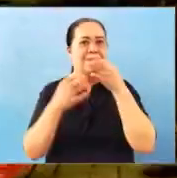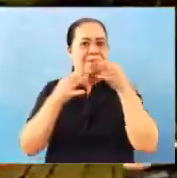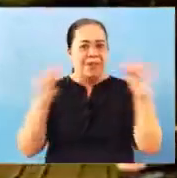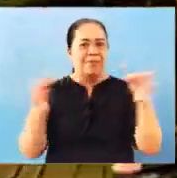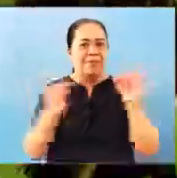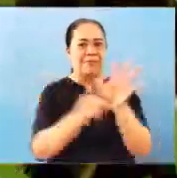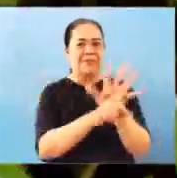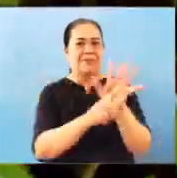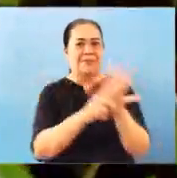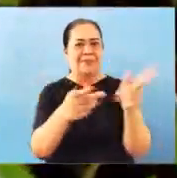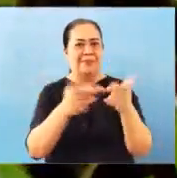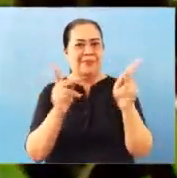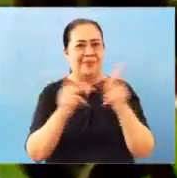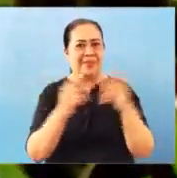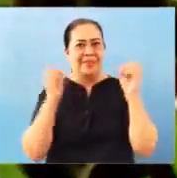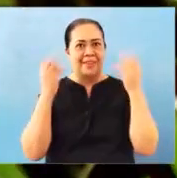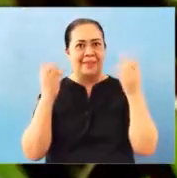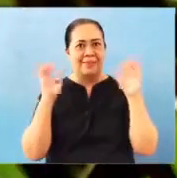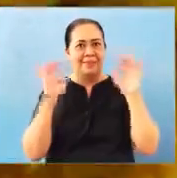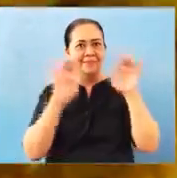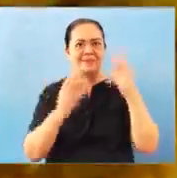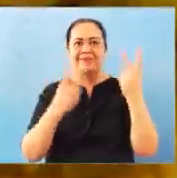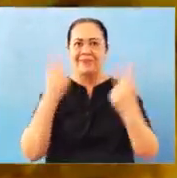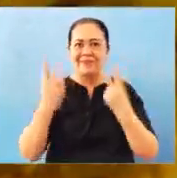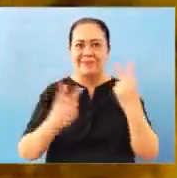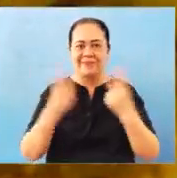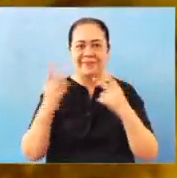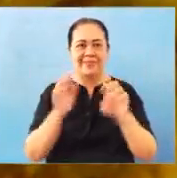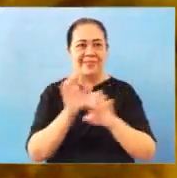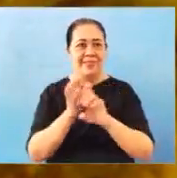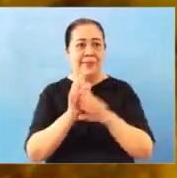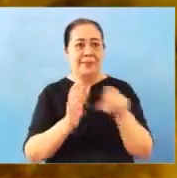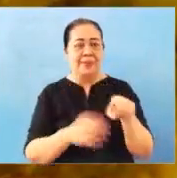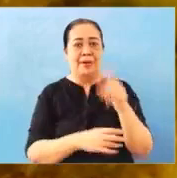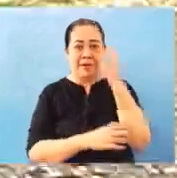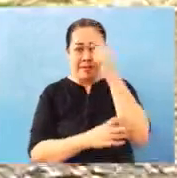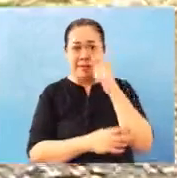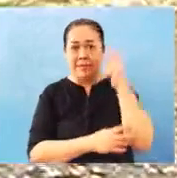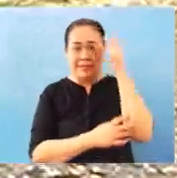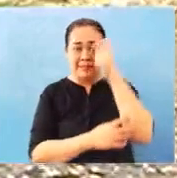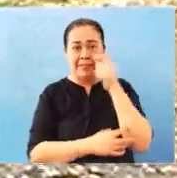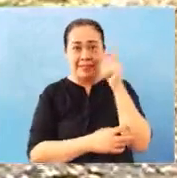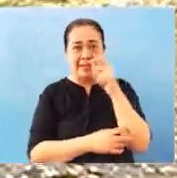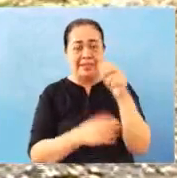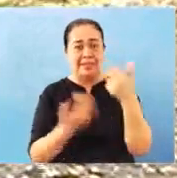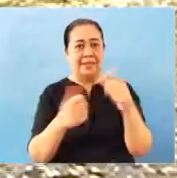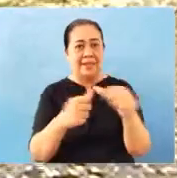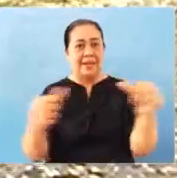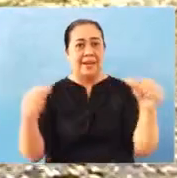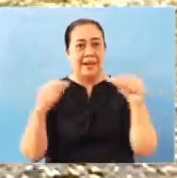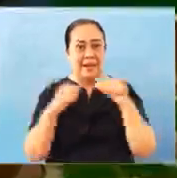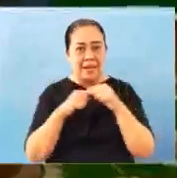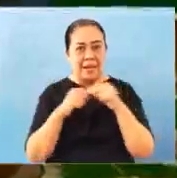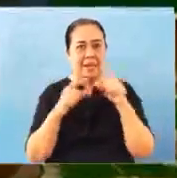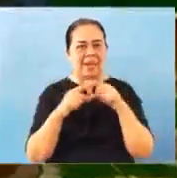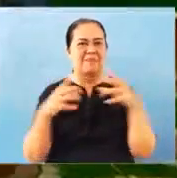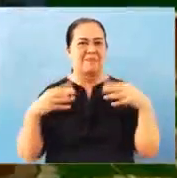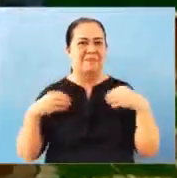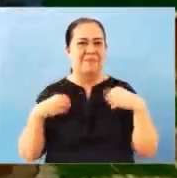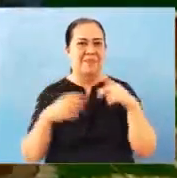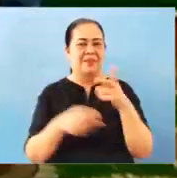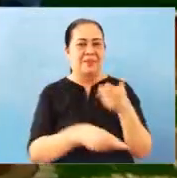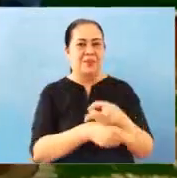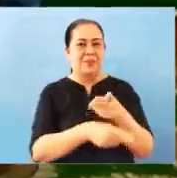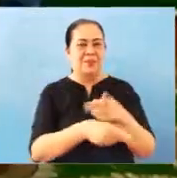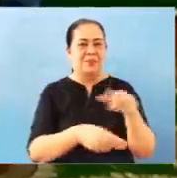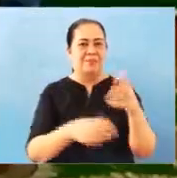ang pagdami ng mga bisita, tulad na lang sa Tarsier Reservation Area. Pero aminado ang mga tauhan ng tourist spot na